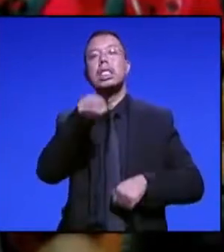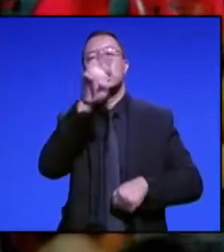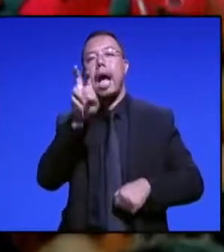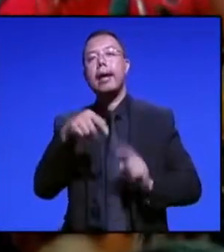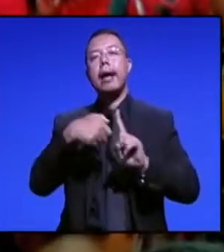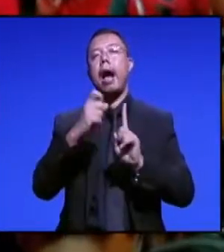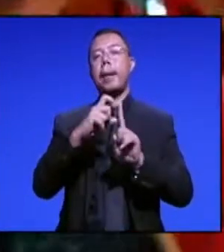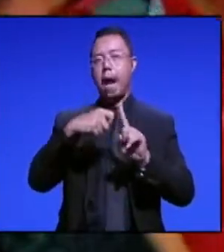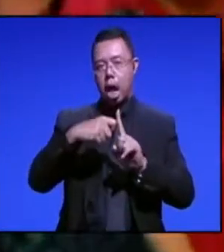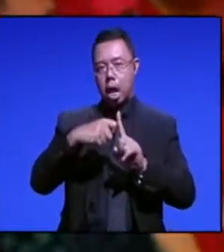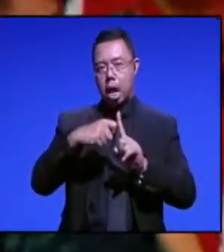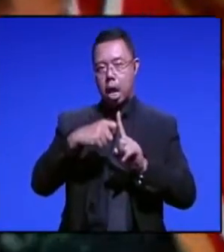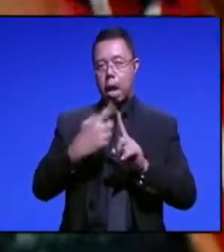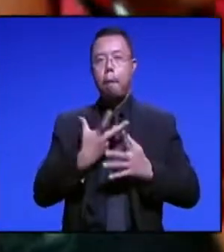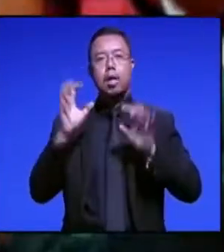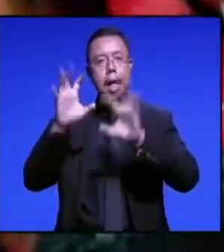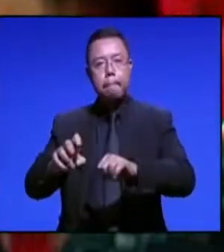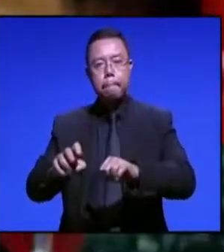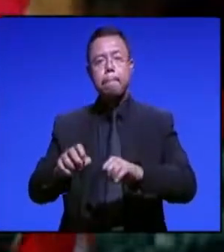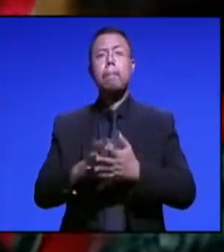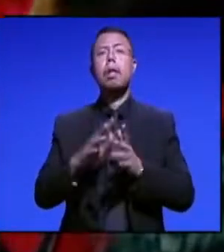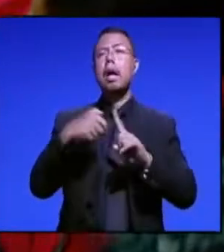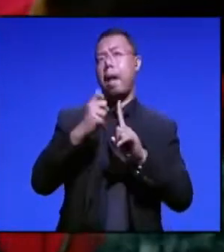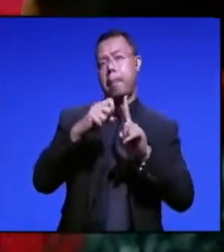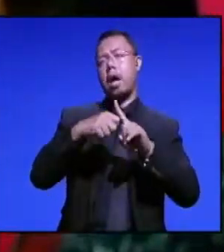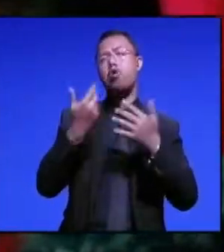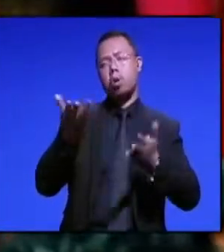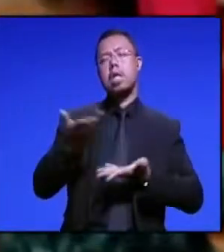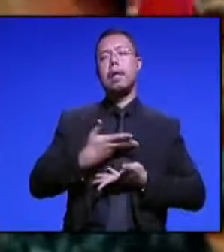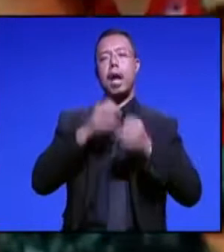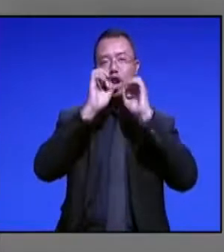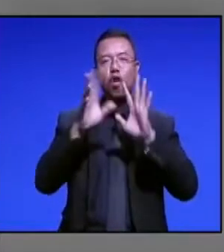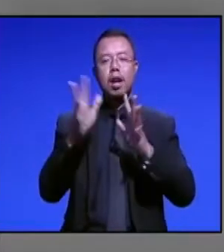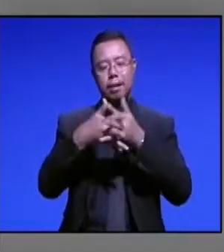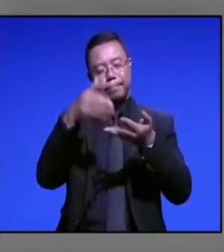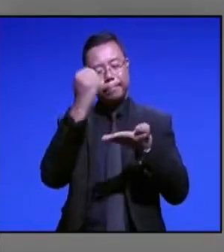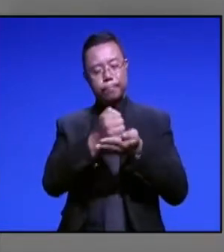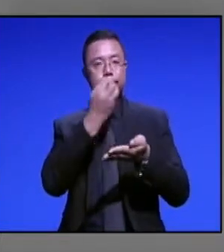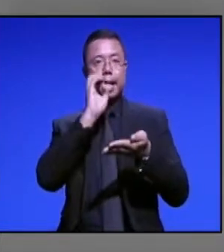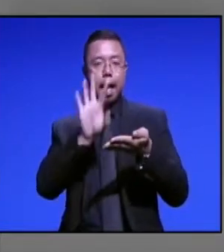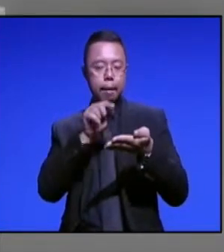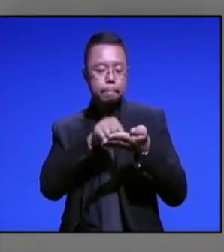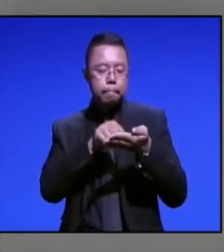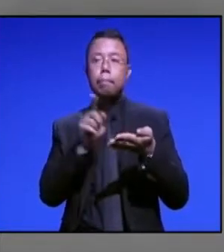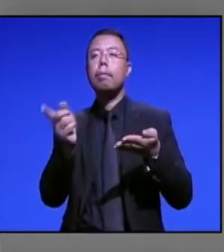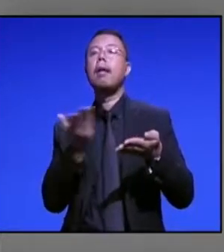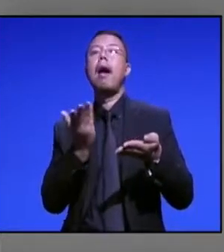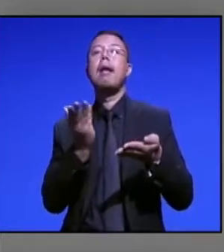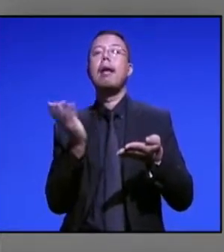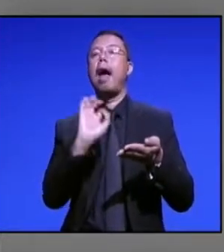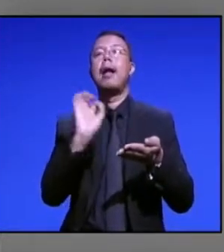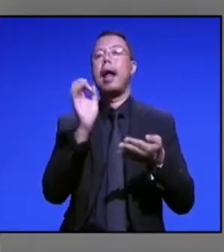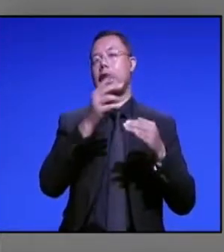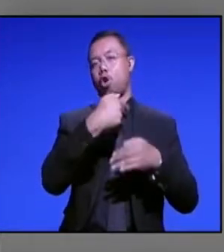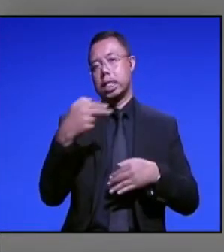Komisi Pemberantasan Korupsi. Komisi Anti Rasuah telah mendapat informasi dari Ditjen Imigrasi bahwa Harun Masiku tidak berada di